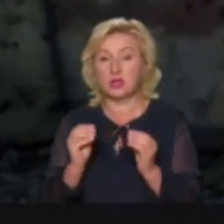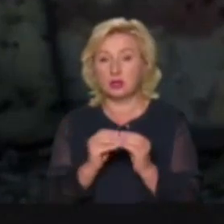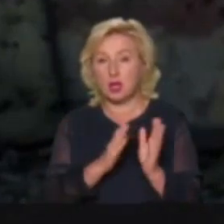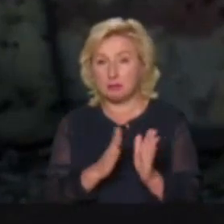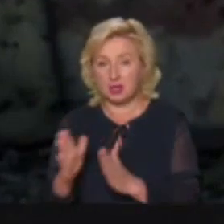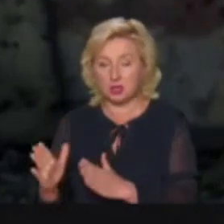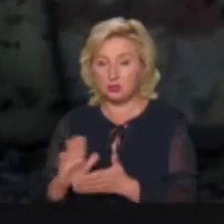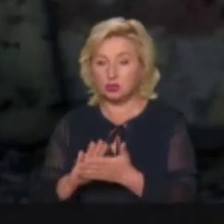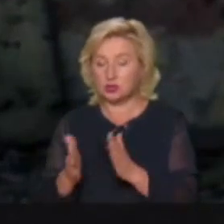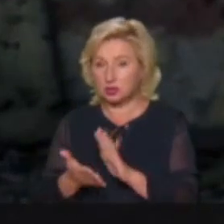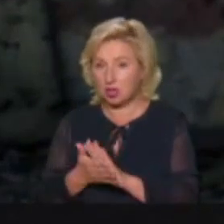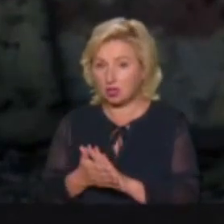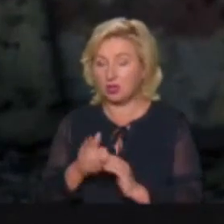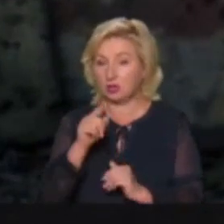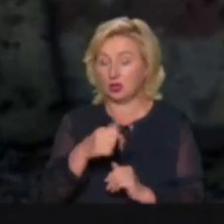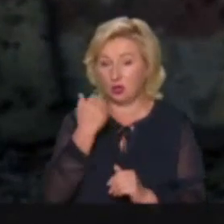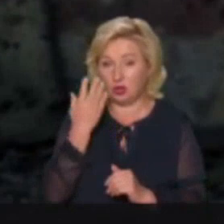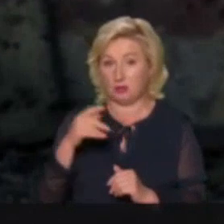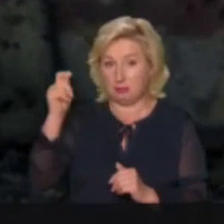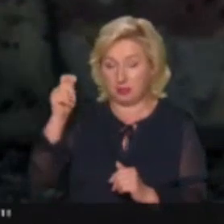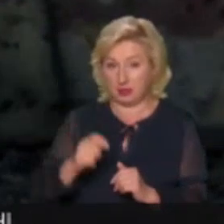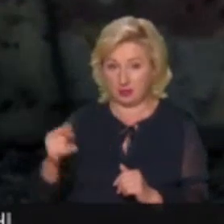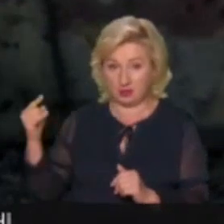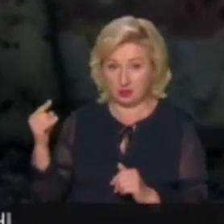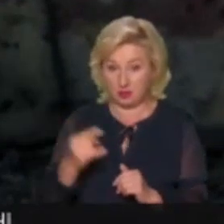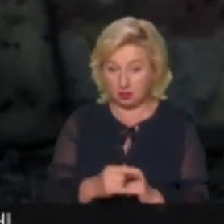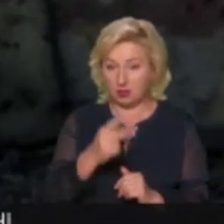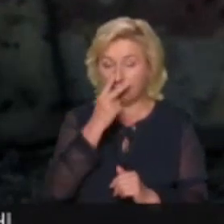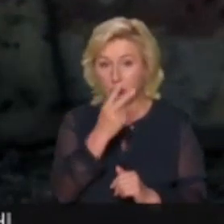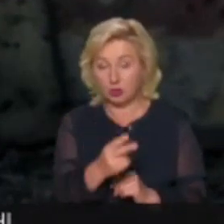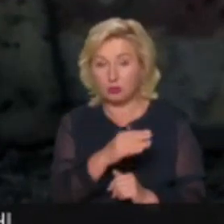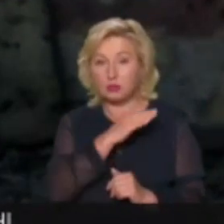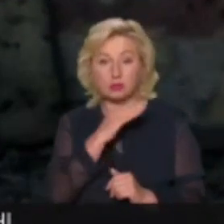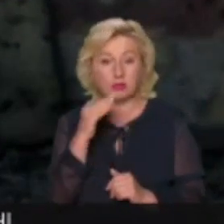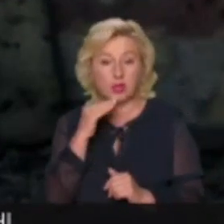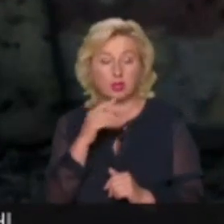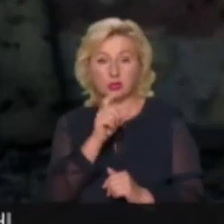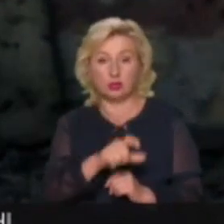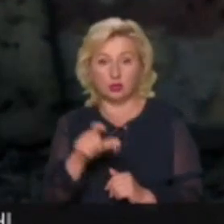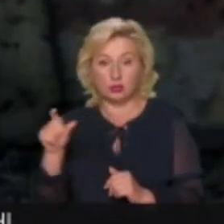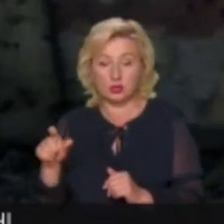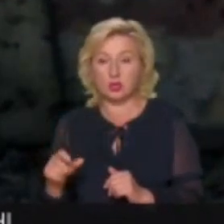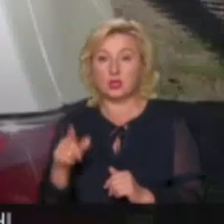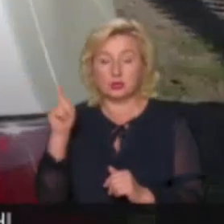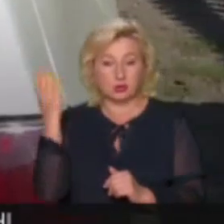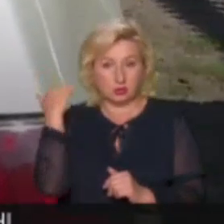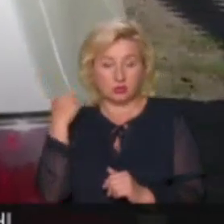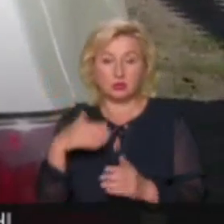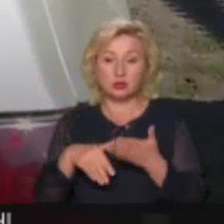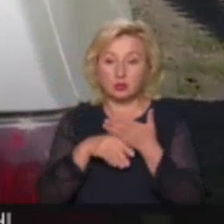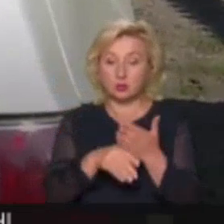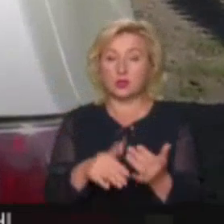стані. Тоді, коли ми сюди приїхали, то побачили тут чимало односельців, які і тоді допомагали і